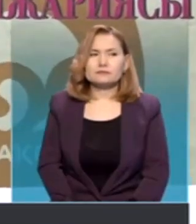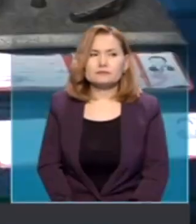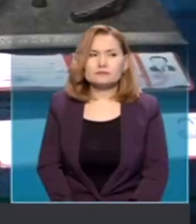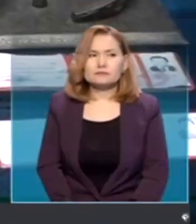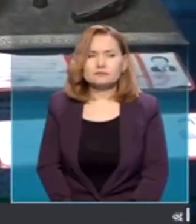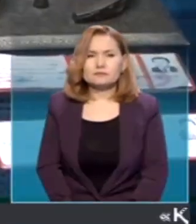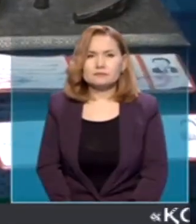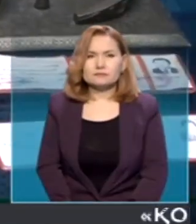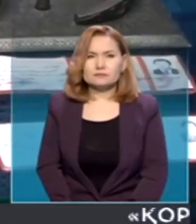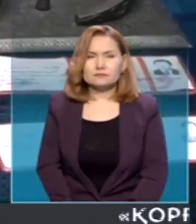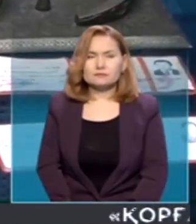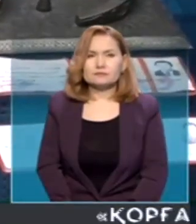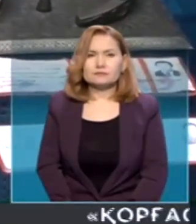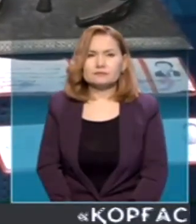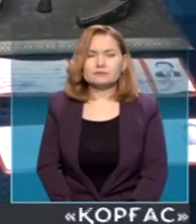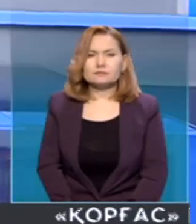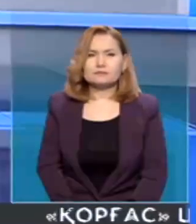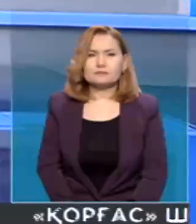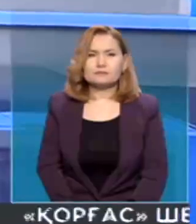Қазақстан ұлттық арнасы.